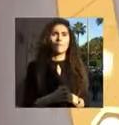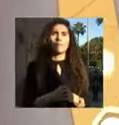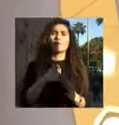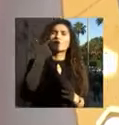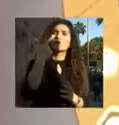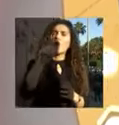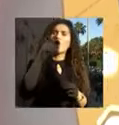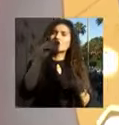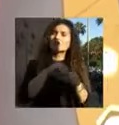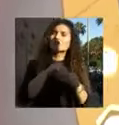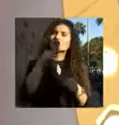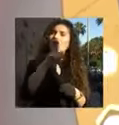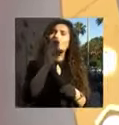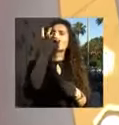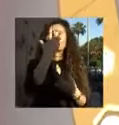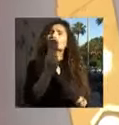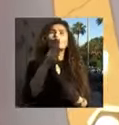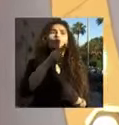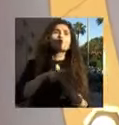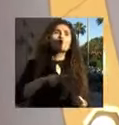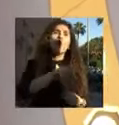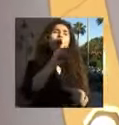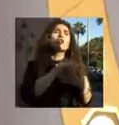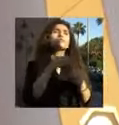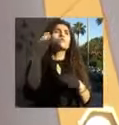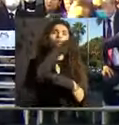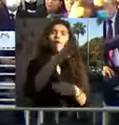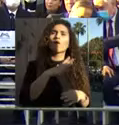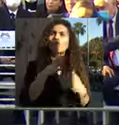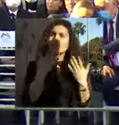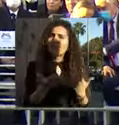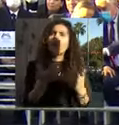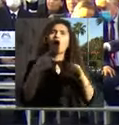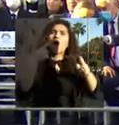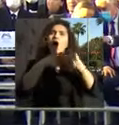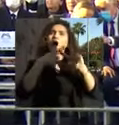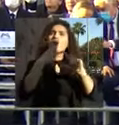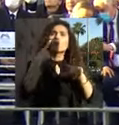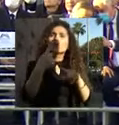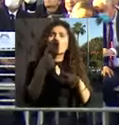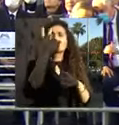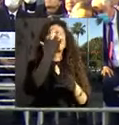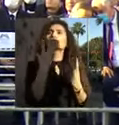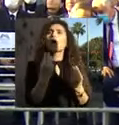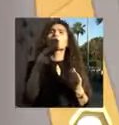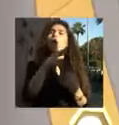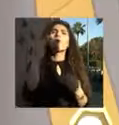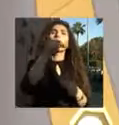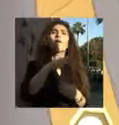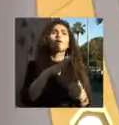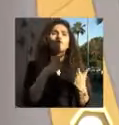Köyünüze düzgün yollardan gidebiliyorsunuz. Ürününüzü hale, pazara çok güzel yollardan getirebiliyorsunuz.